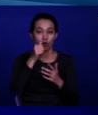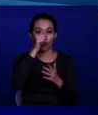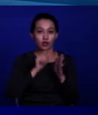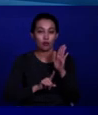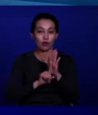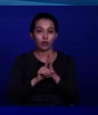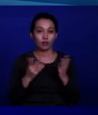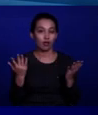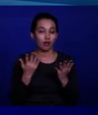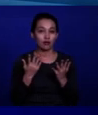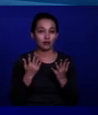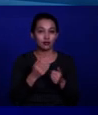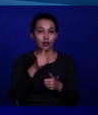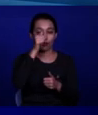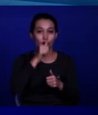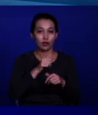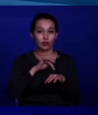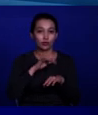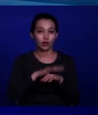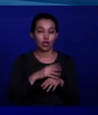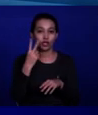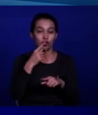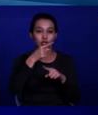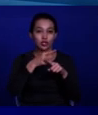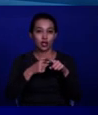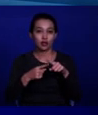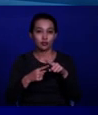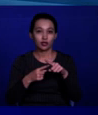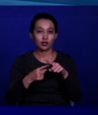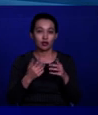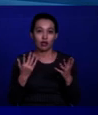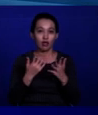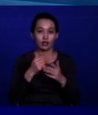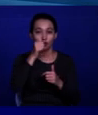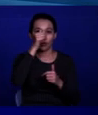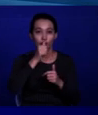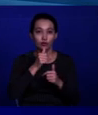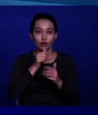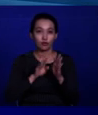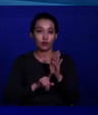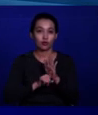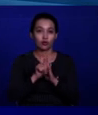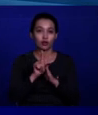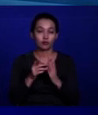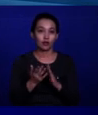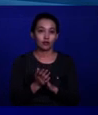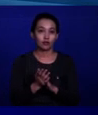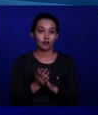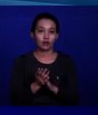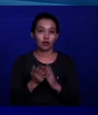oyda tugaydi? Ikkinchi yarim yilchi? Birinchi va ikkinchi yildagi kunlar soni